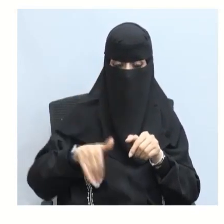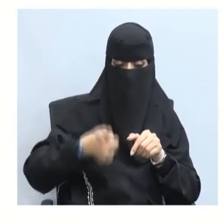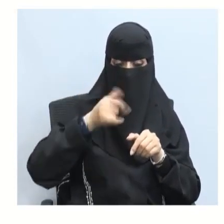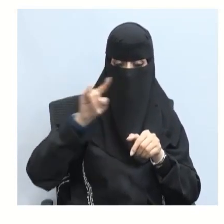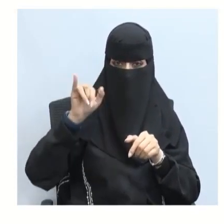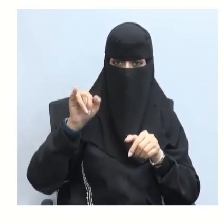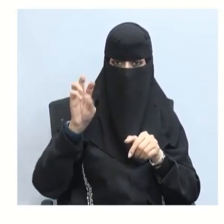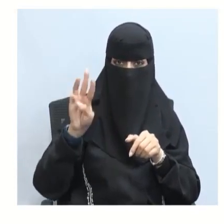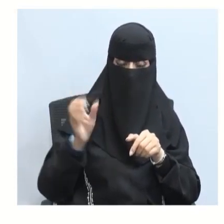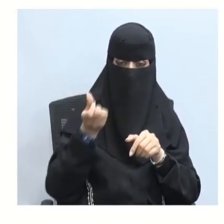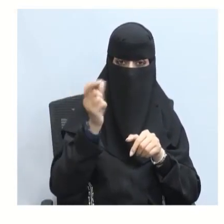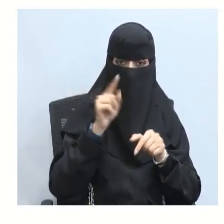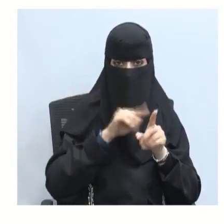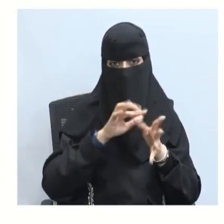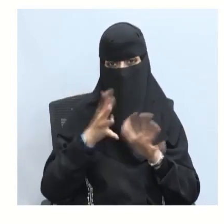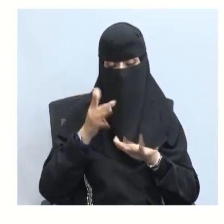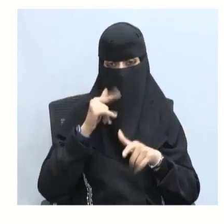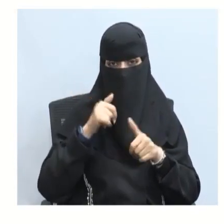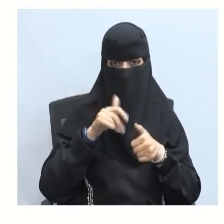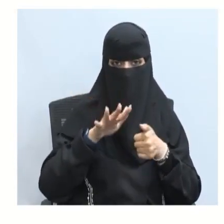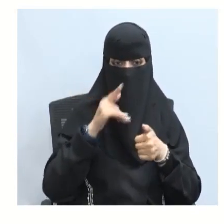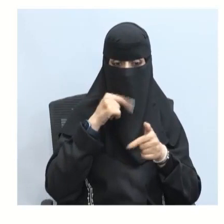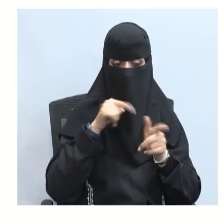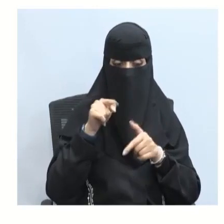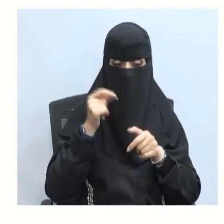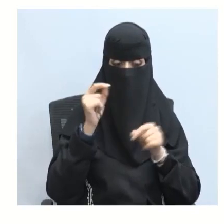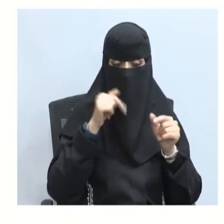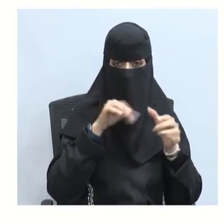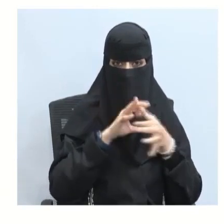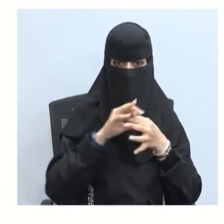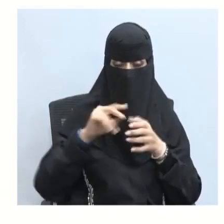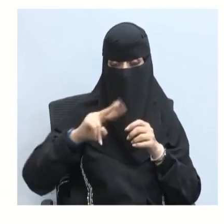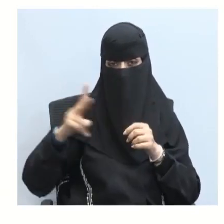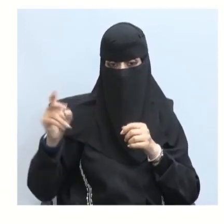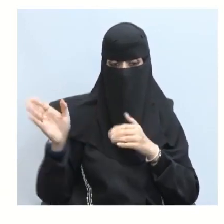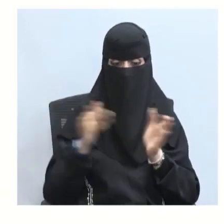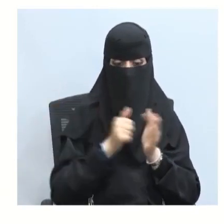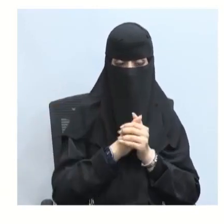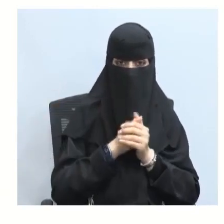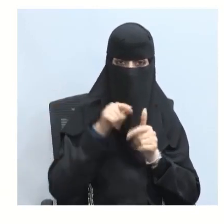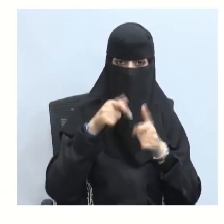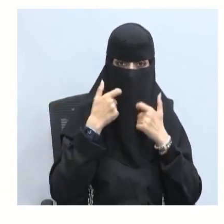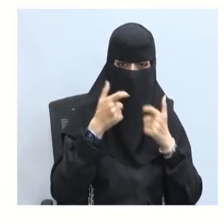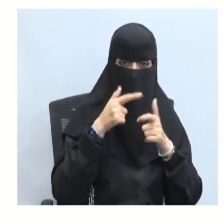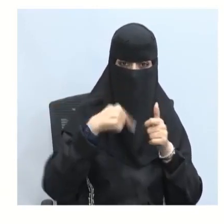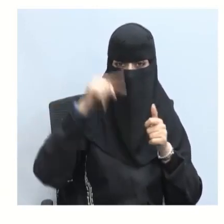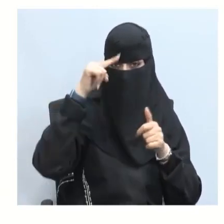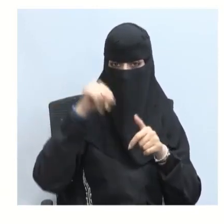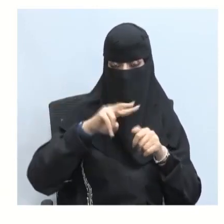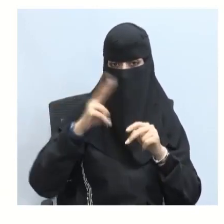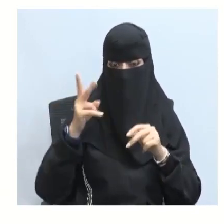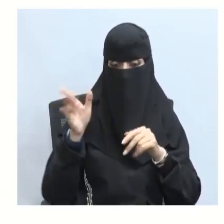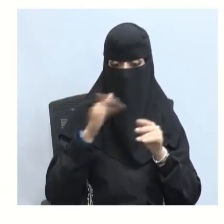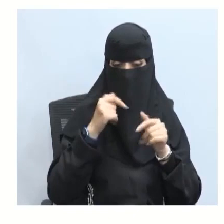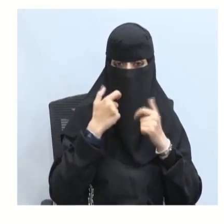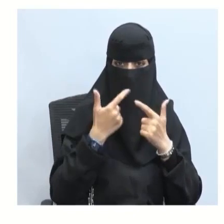الايثان الى الاف الذرات من الكربون في سلاسل متعدده لاحظ ايضا امثله اخرى